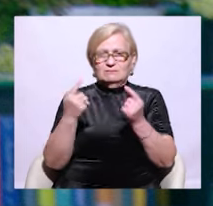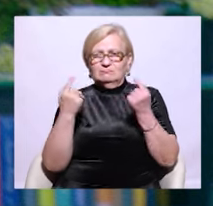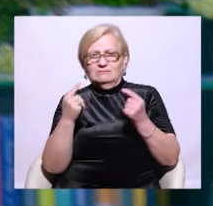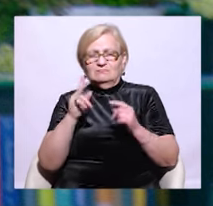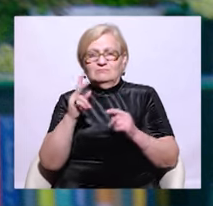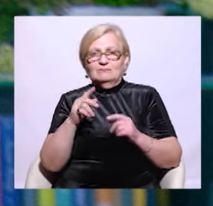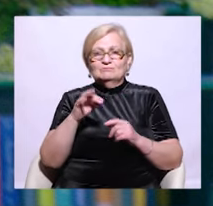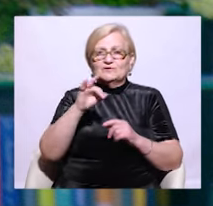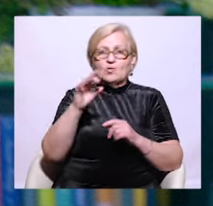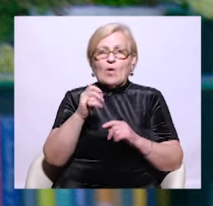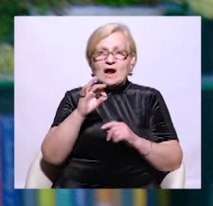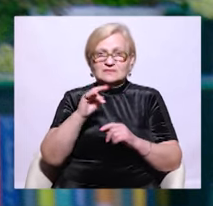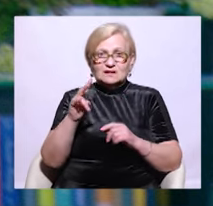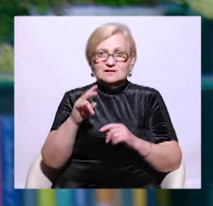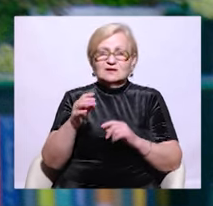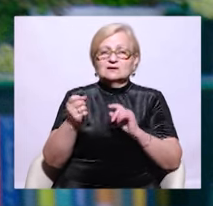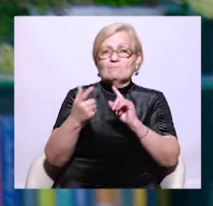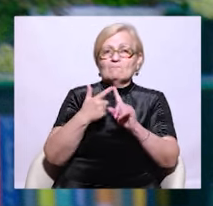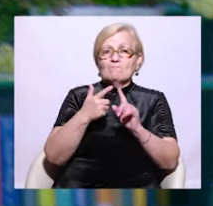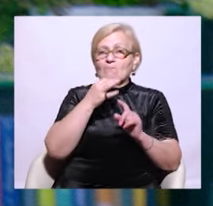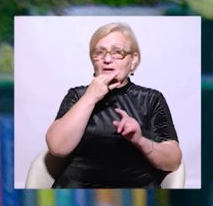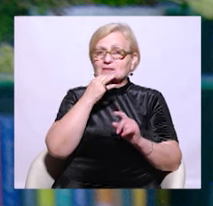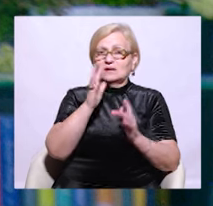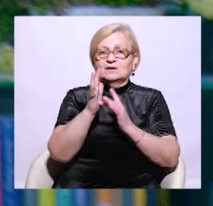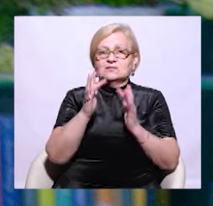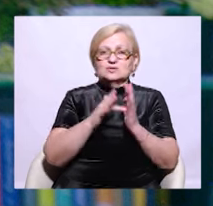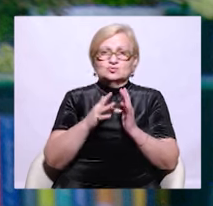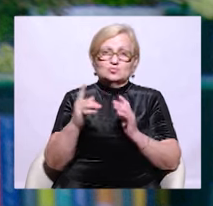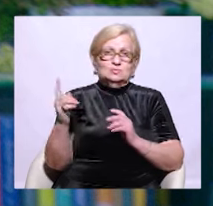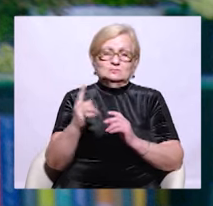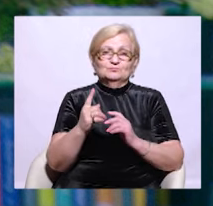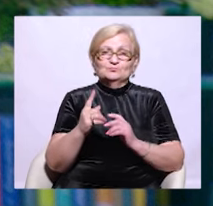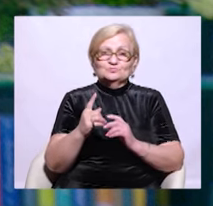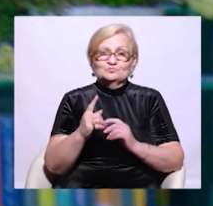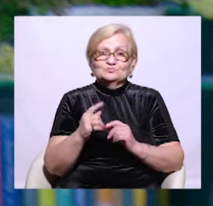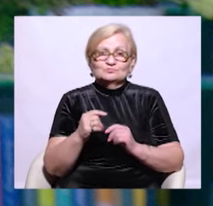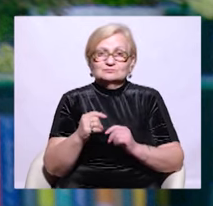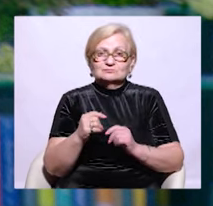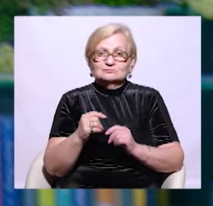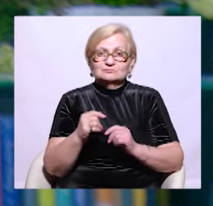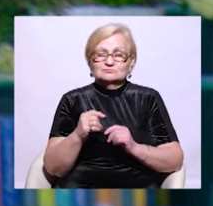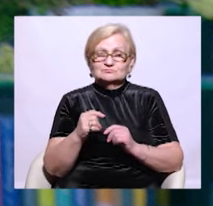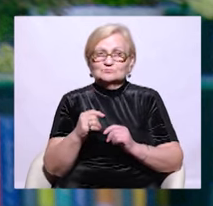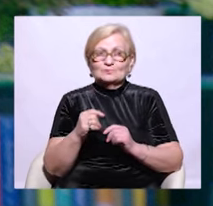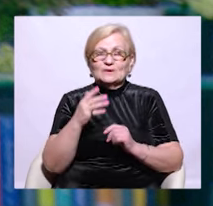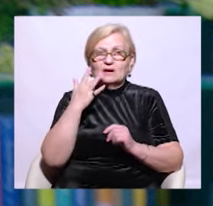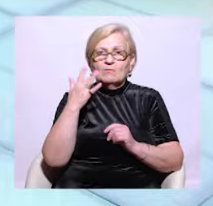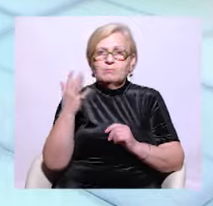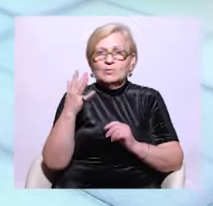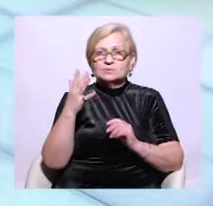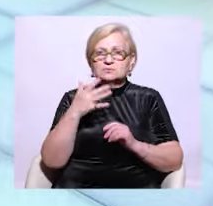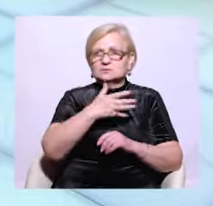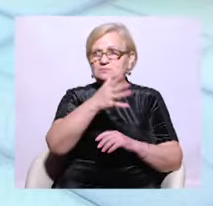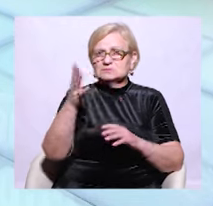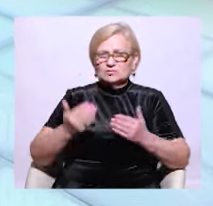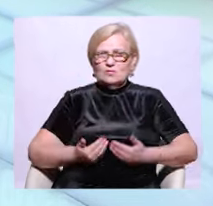არის იოანე ნათლისმცემელი და შემდეგ მოდის იესო. სხვათაშორის პოლიტიკურ